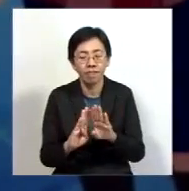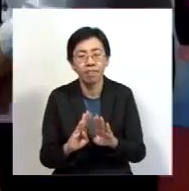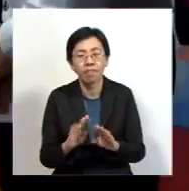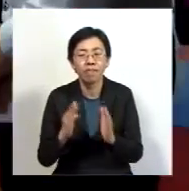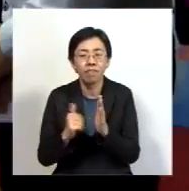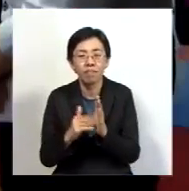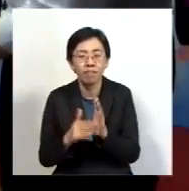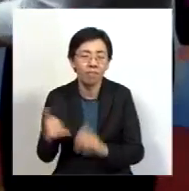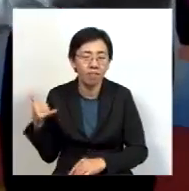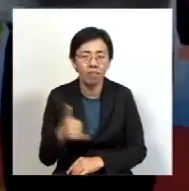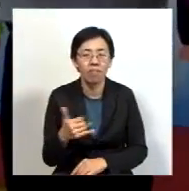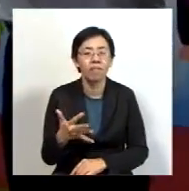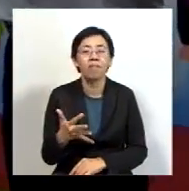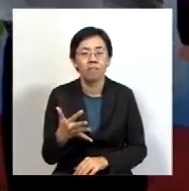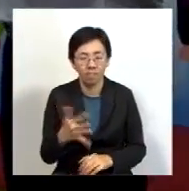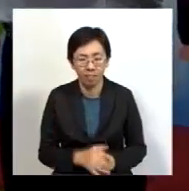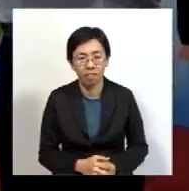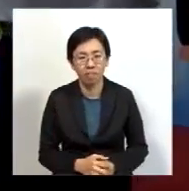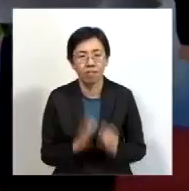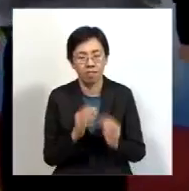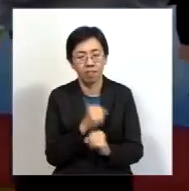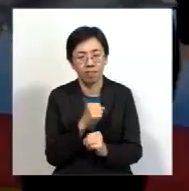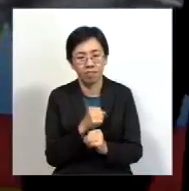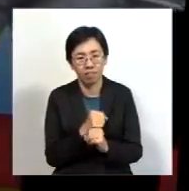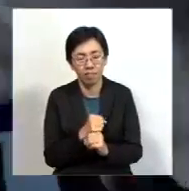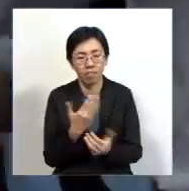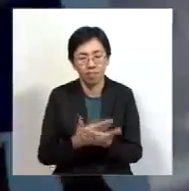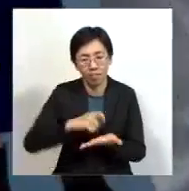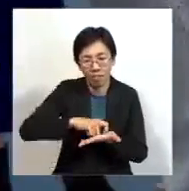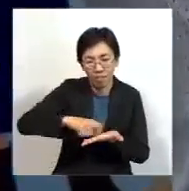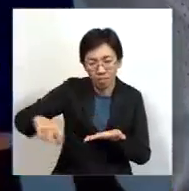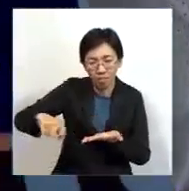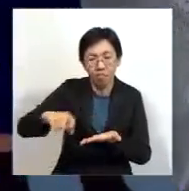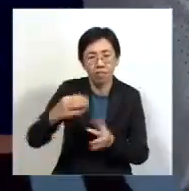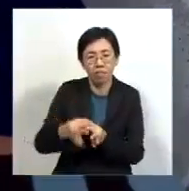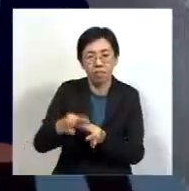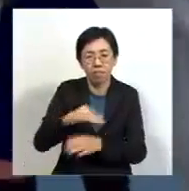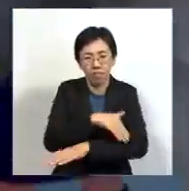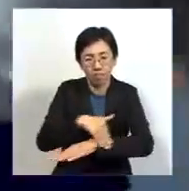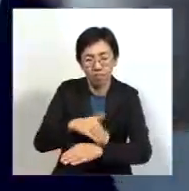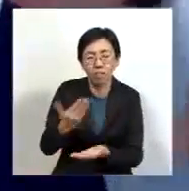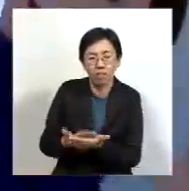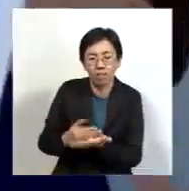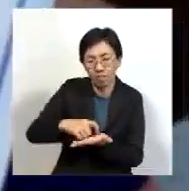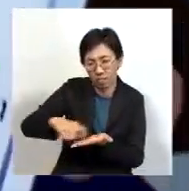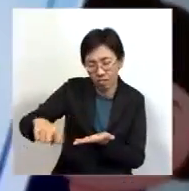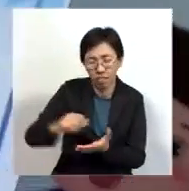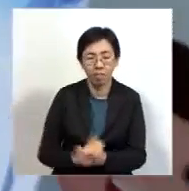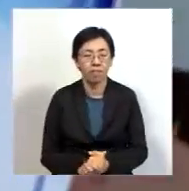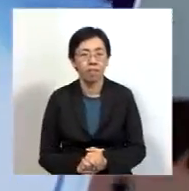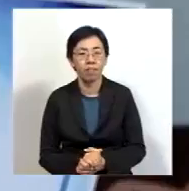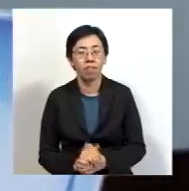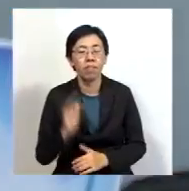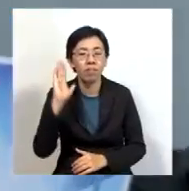ระค่ะไม่สามารถเข้ามาร่วมงานได้ทางเจ้าหน้าที่จึงได้มีการโอนเงินเข้าบัญชีให้นะคะพ่อของนางสาวธิดารั